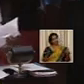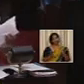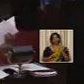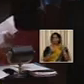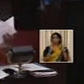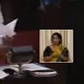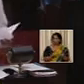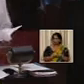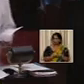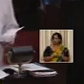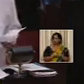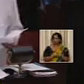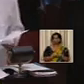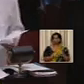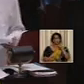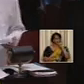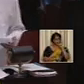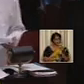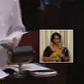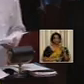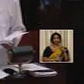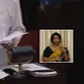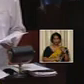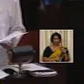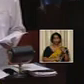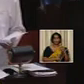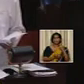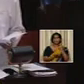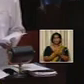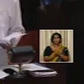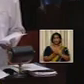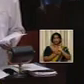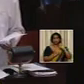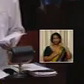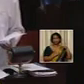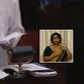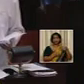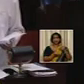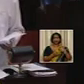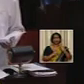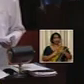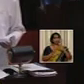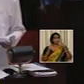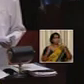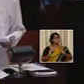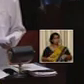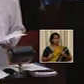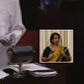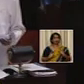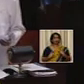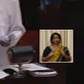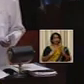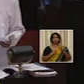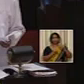ඒ වගේම ඇත්ත වශයෙන්ම ඒ බැංක ගැරන්ටි එක එන්කෑෂ් කරලා මේ රටට සිදුණු පාඩුව පියවා ගන්නට වැඩ